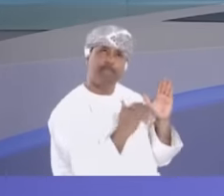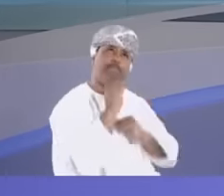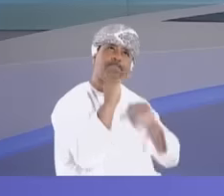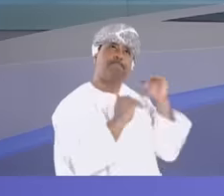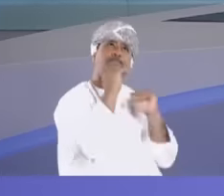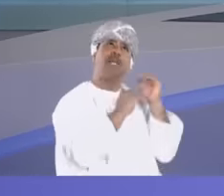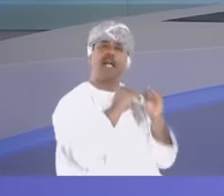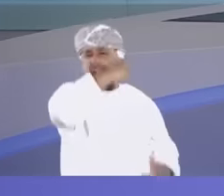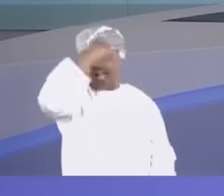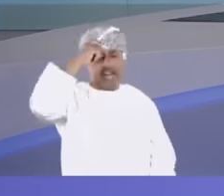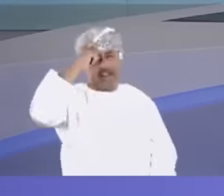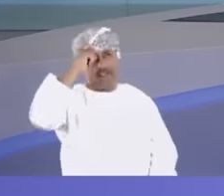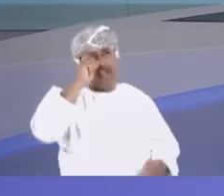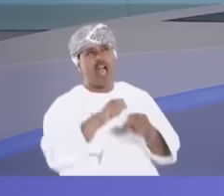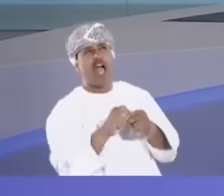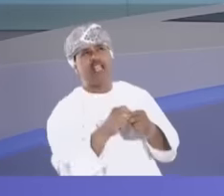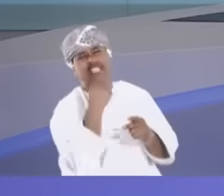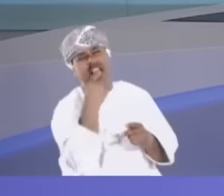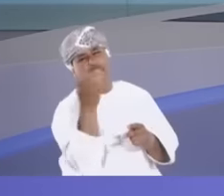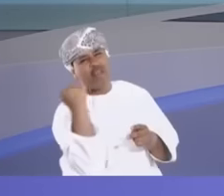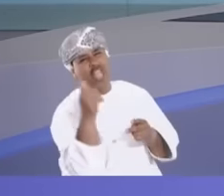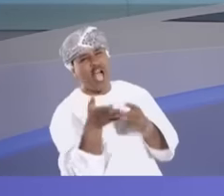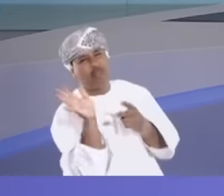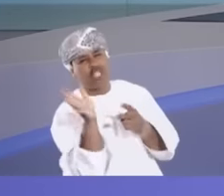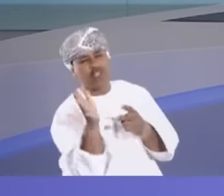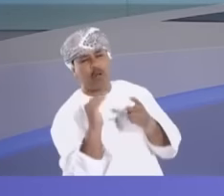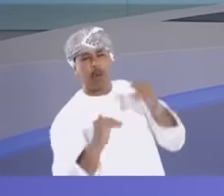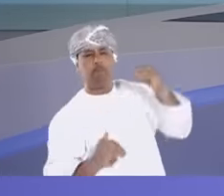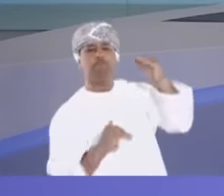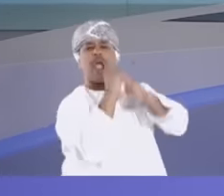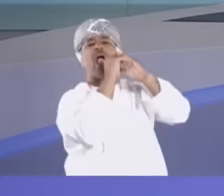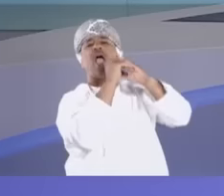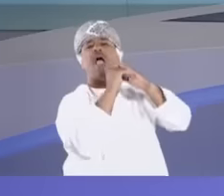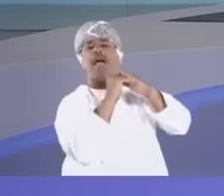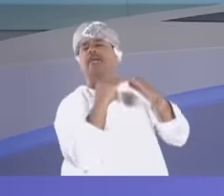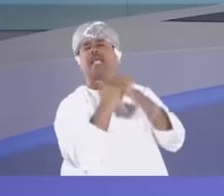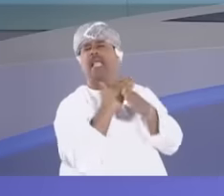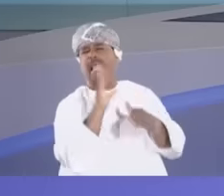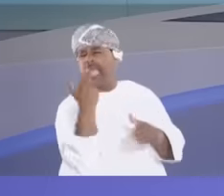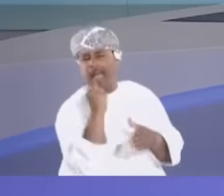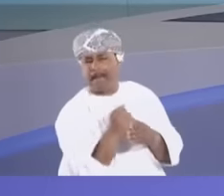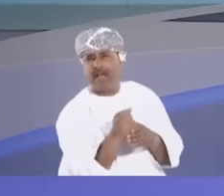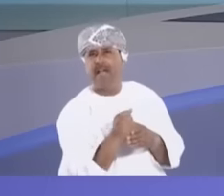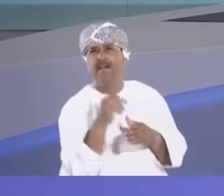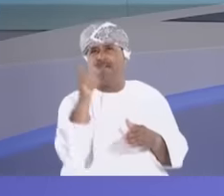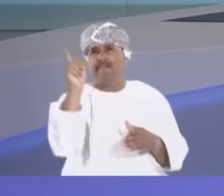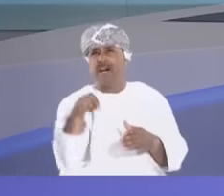درجات الحرارة في العام الماضي كان الأعلى على الإطلاق بمعدل بلغ